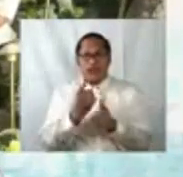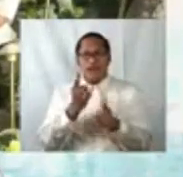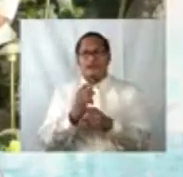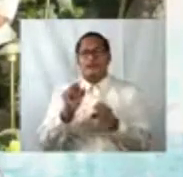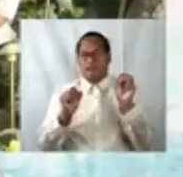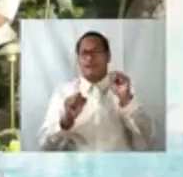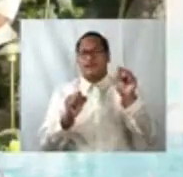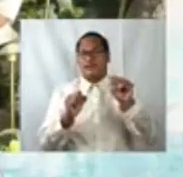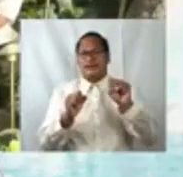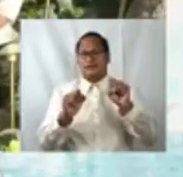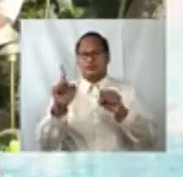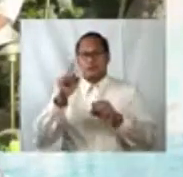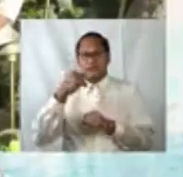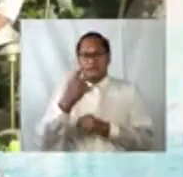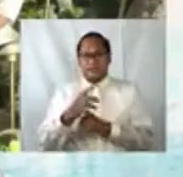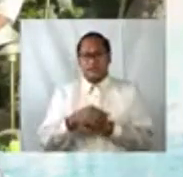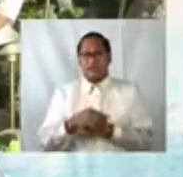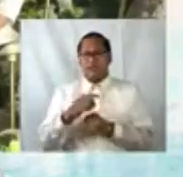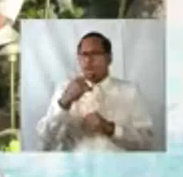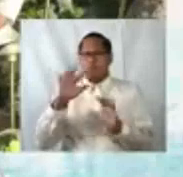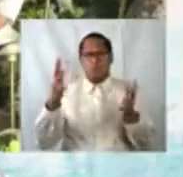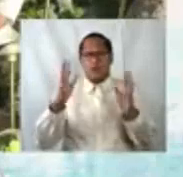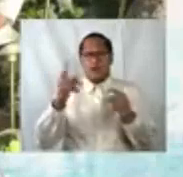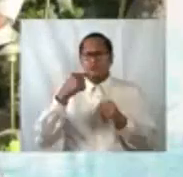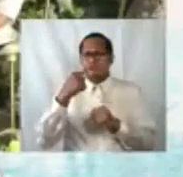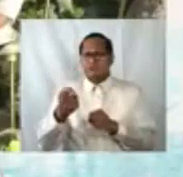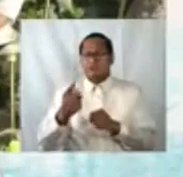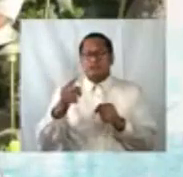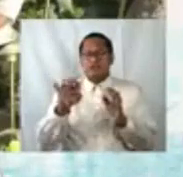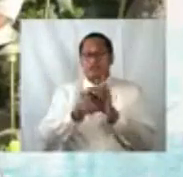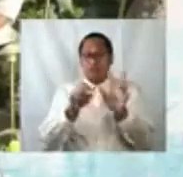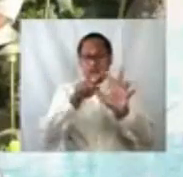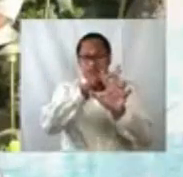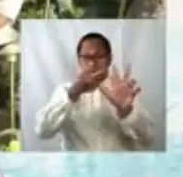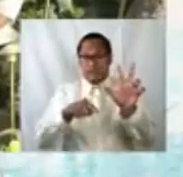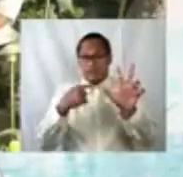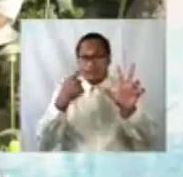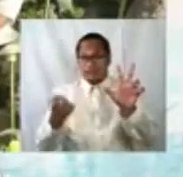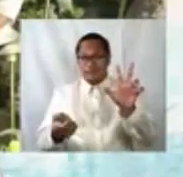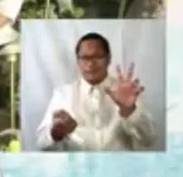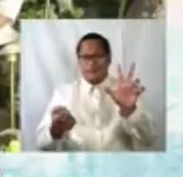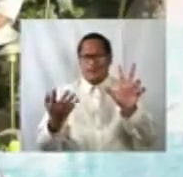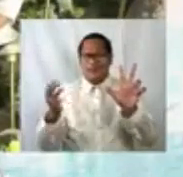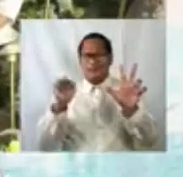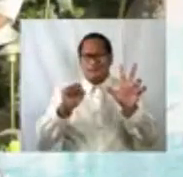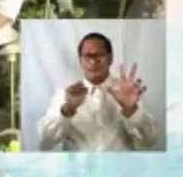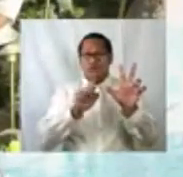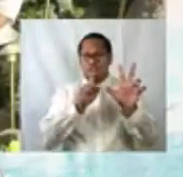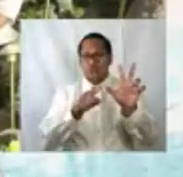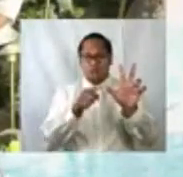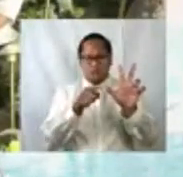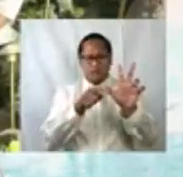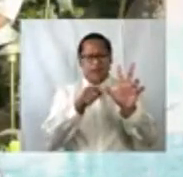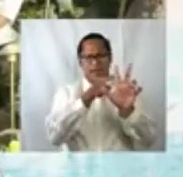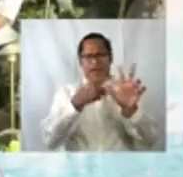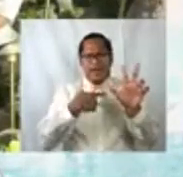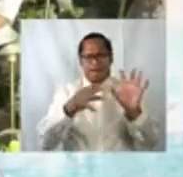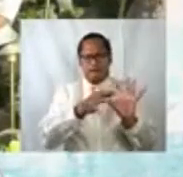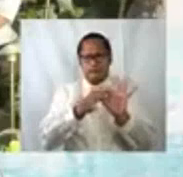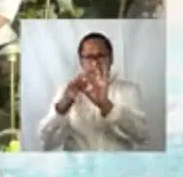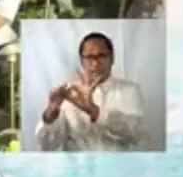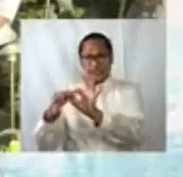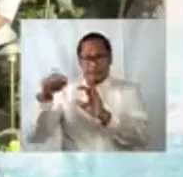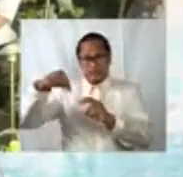yung masasabi ko. Wala akong gustong itangi. Nabanggit ko lang yung tatlo kasi sila yung, kumbaga, pinakakaugnayan sa kwentong ito.